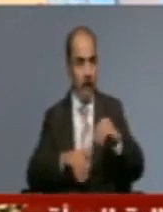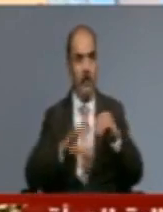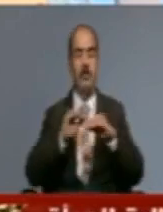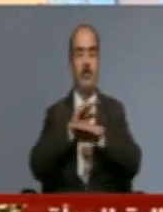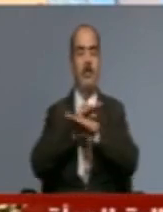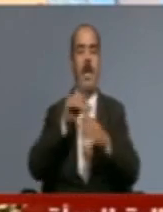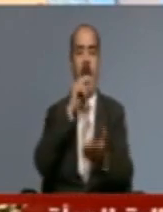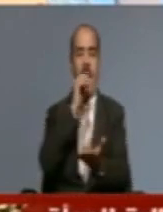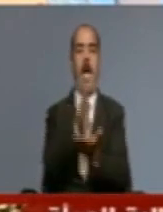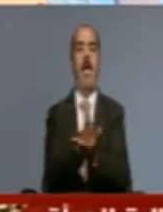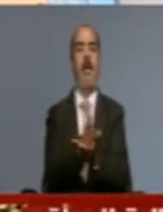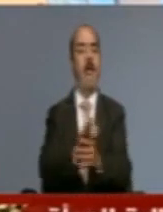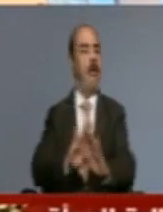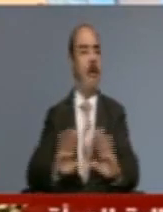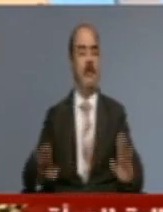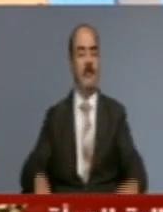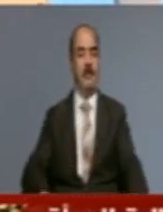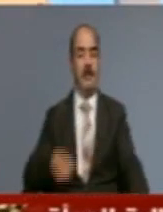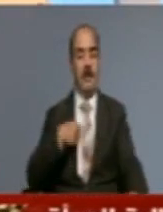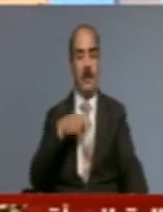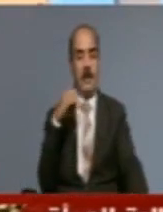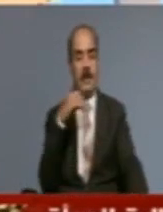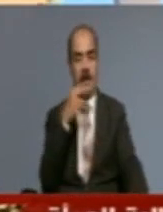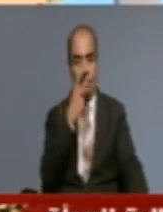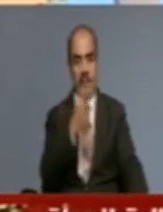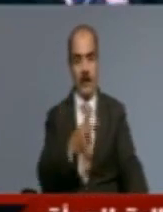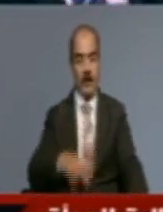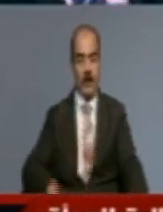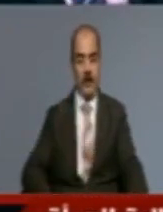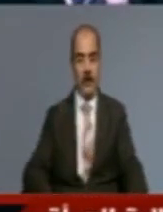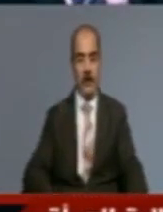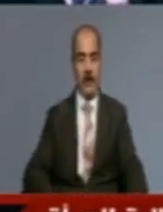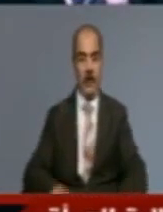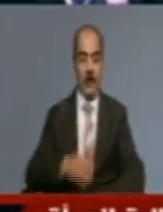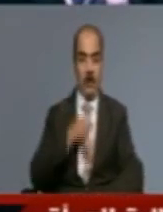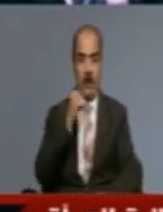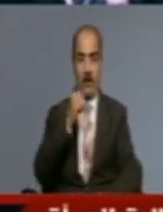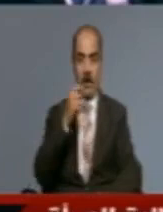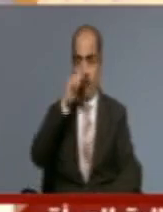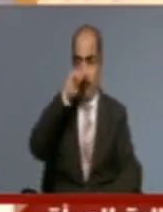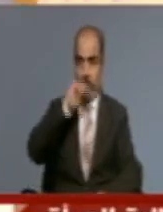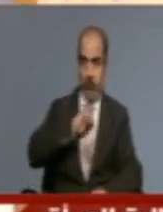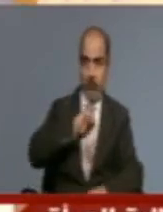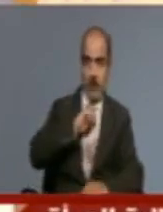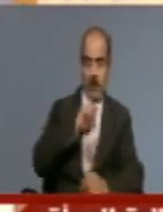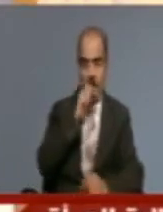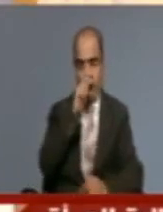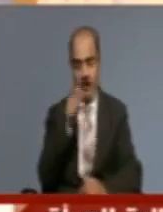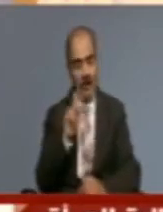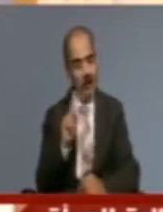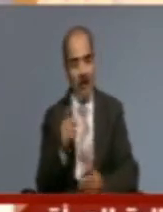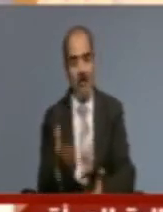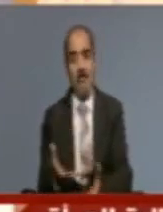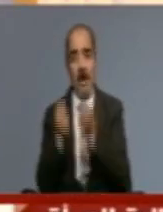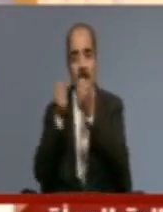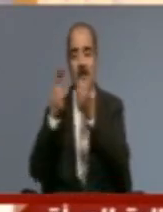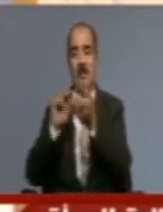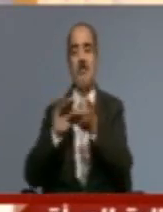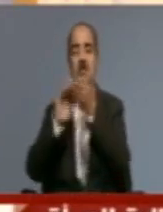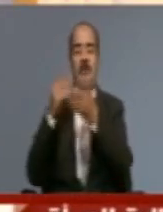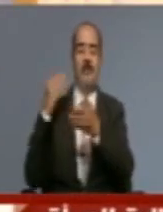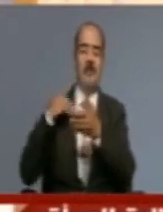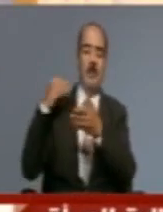حقوقها. سيادة الرئيس، من جبر جبر، كل الشكر والتقدير إلى المدافع الأول عن